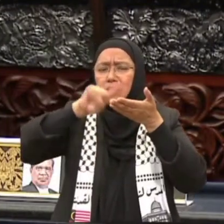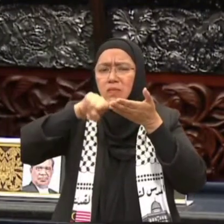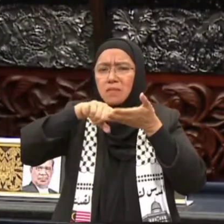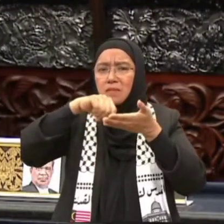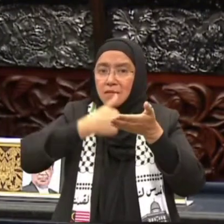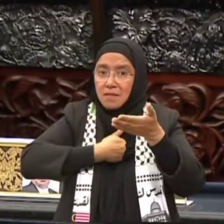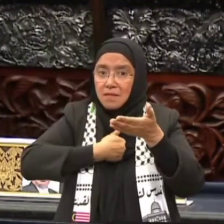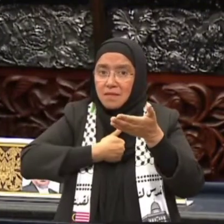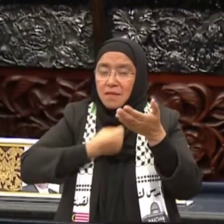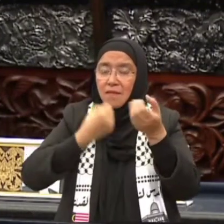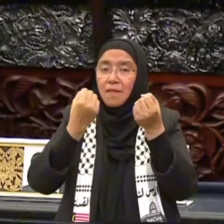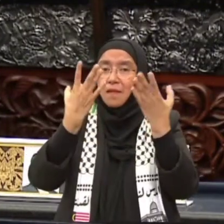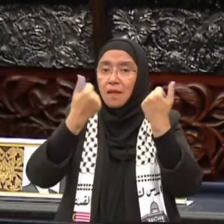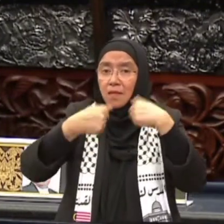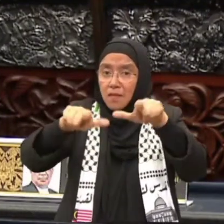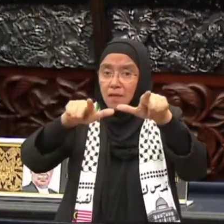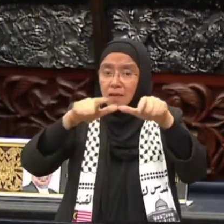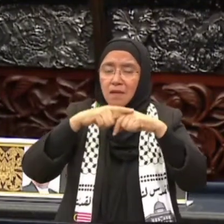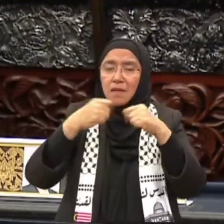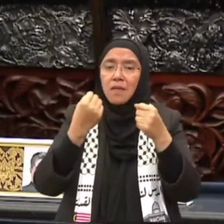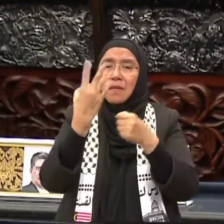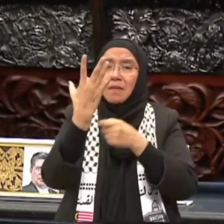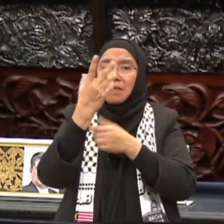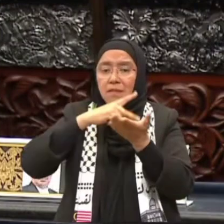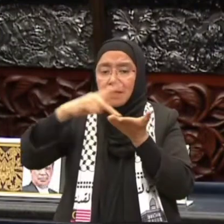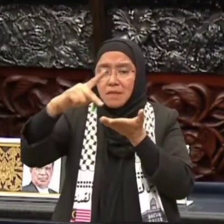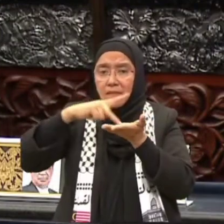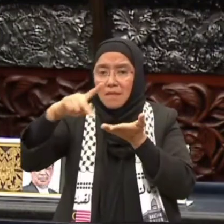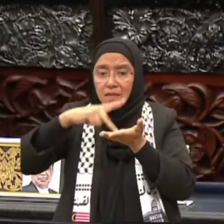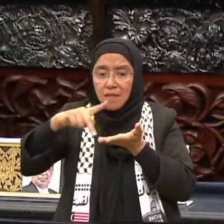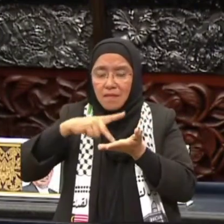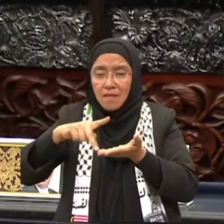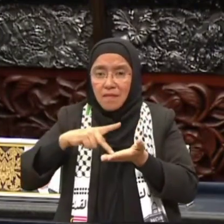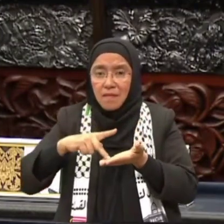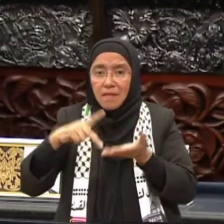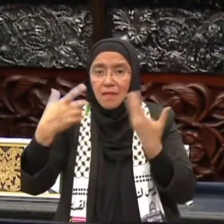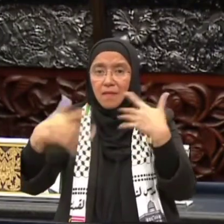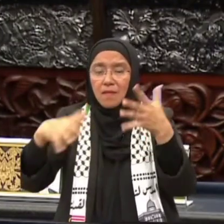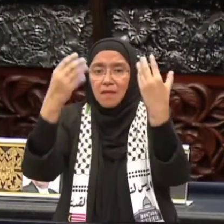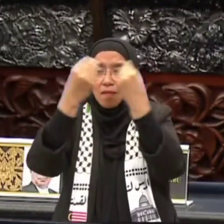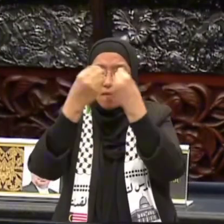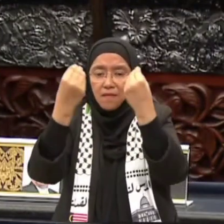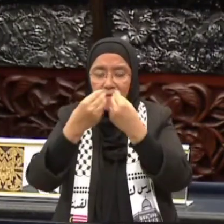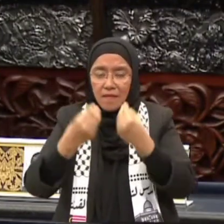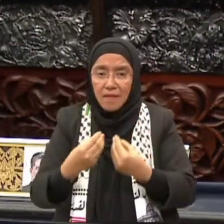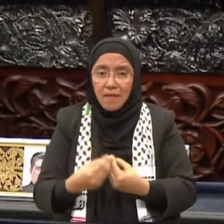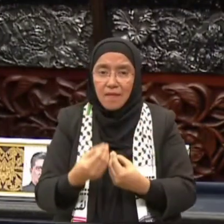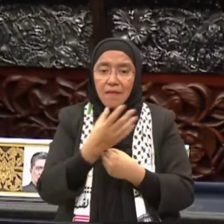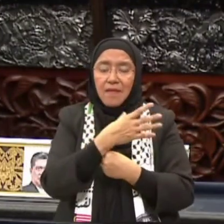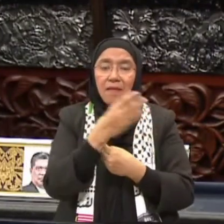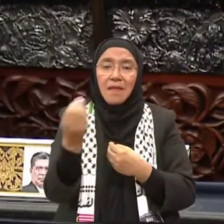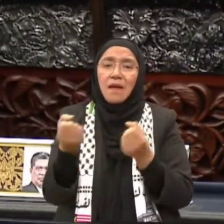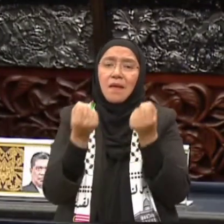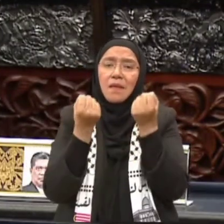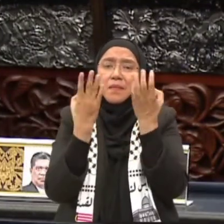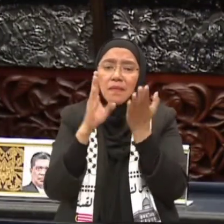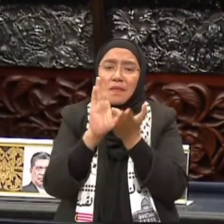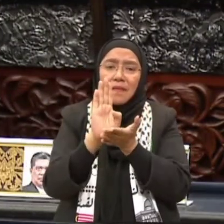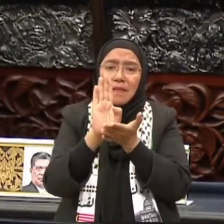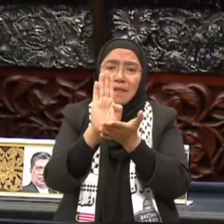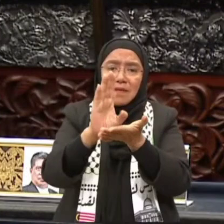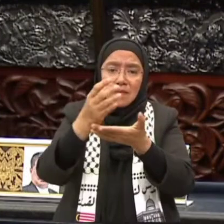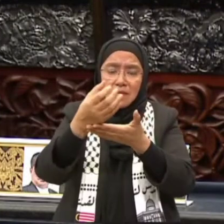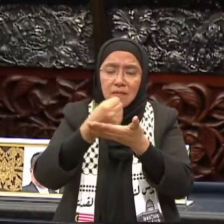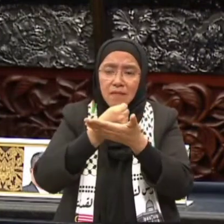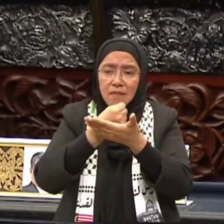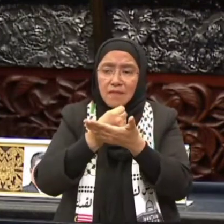boleh boleh belanja bersih yang telah dikira, berapa bantuan yang dia dapat